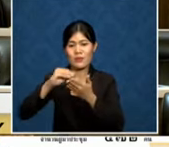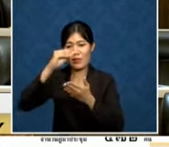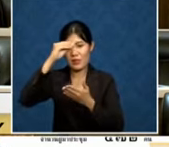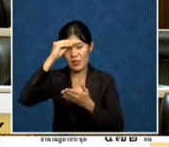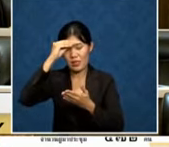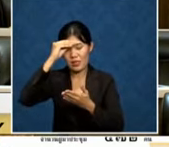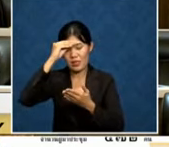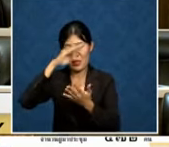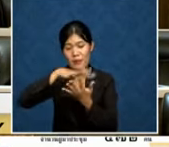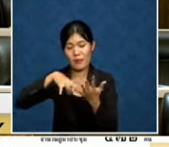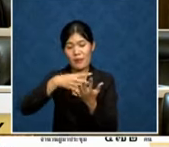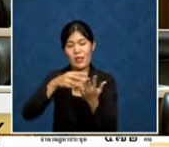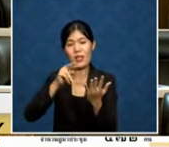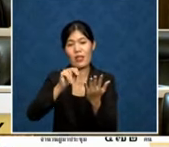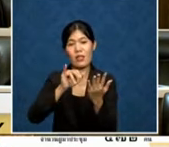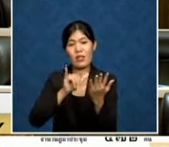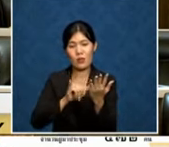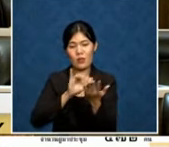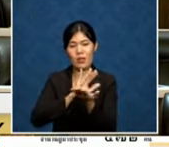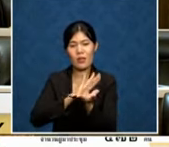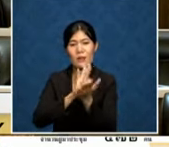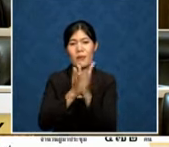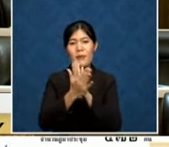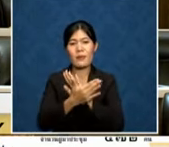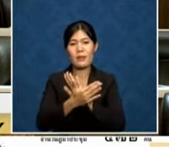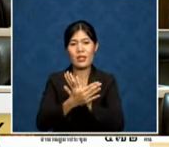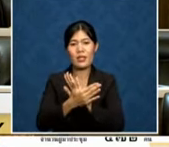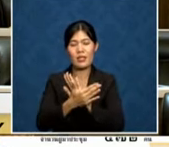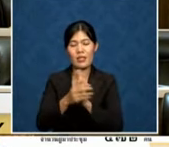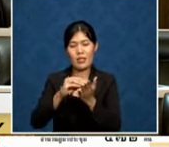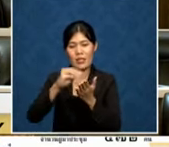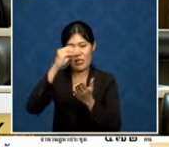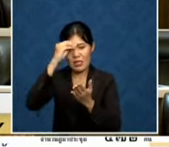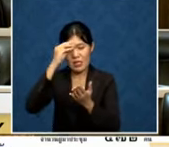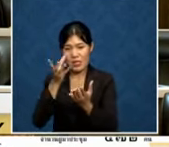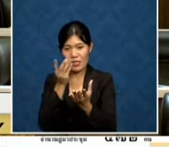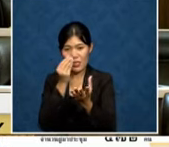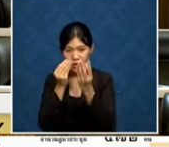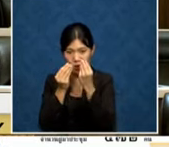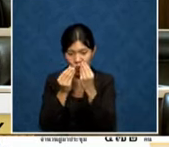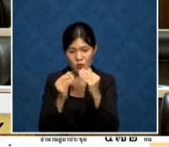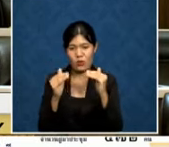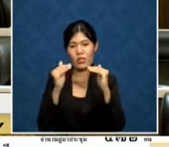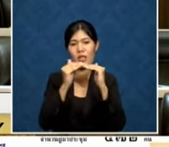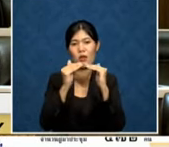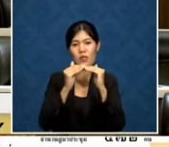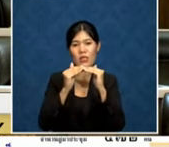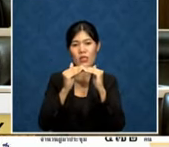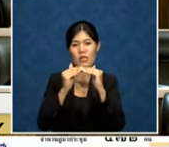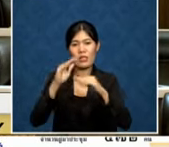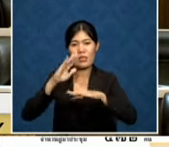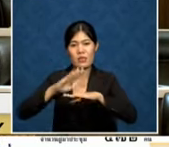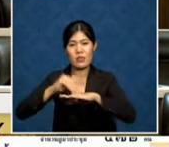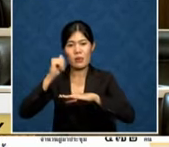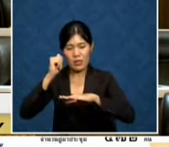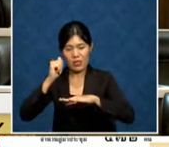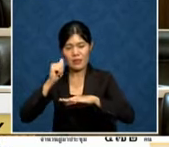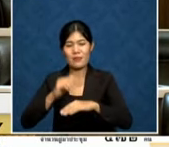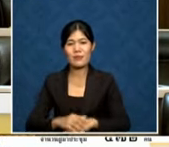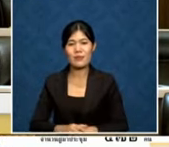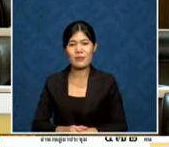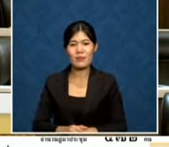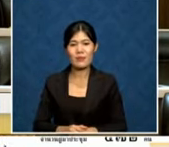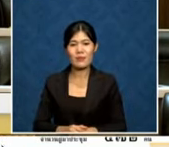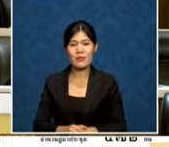นโยบายพิโฉมการศึกษาไทยเรียนรู้เท่าเทียมทักษะเท่าทันสร้าง National DigitalLearning